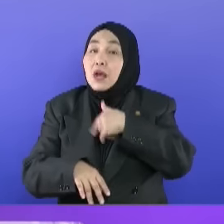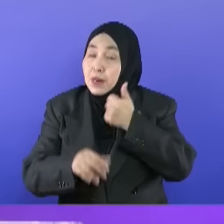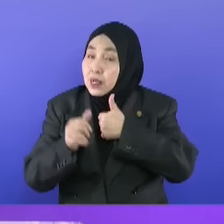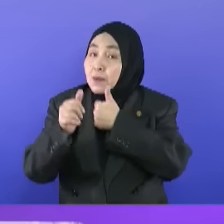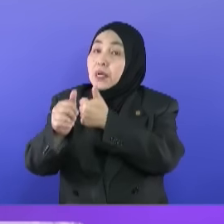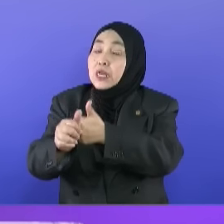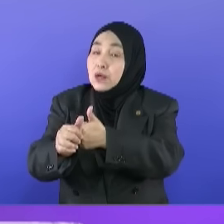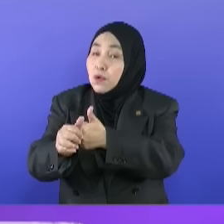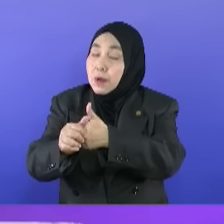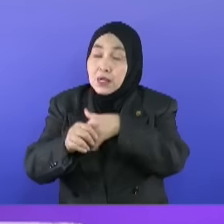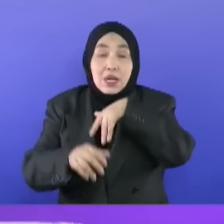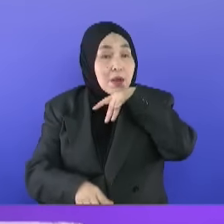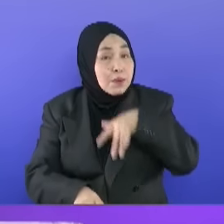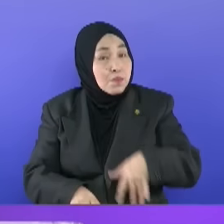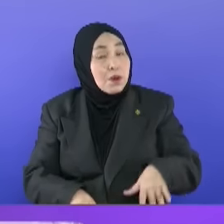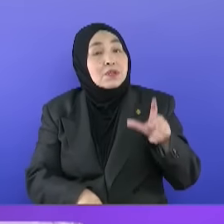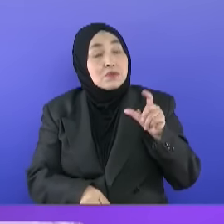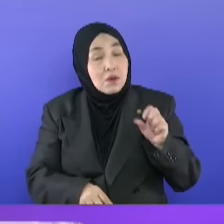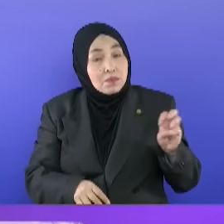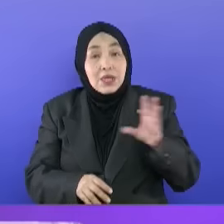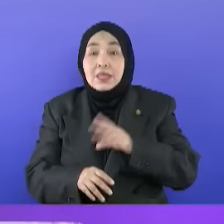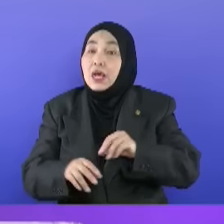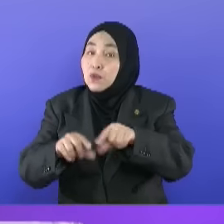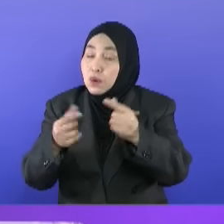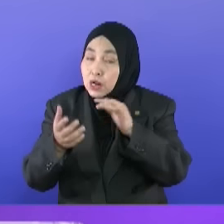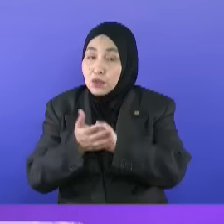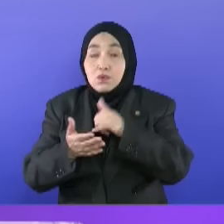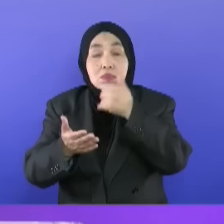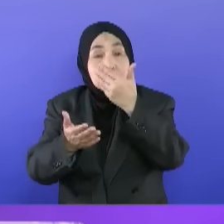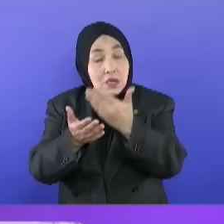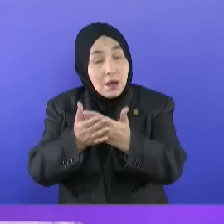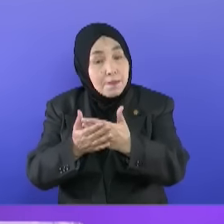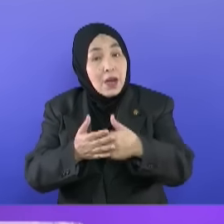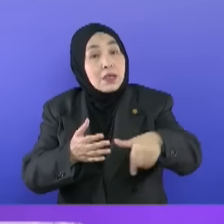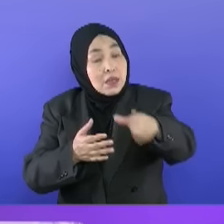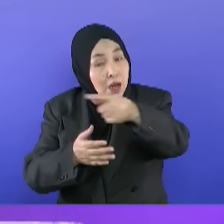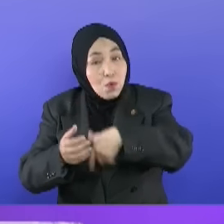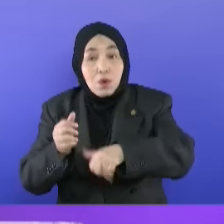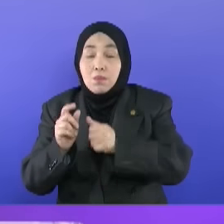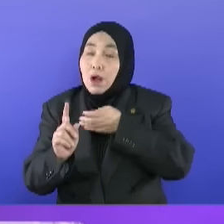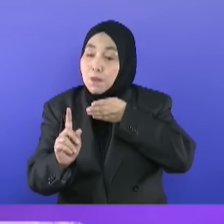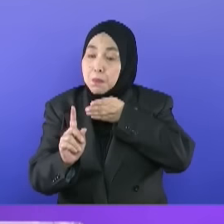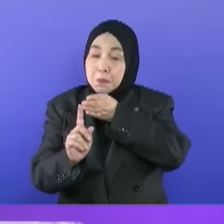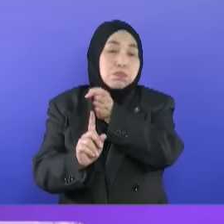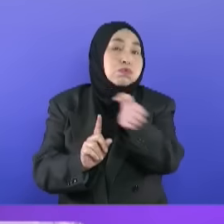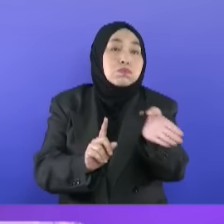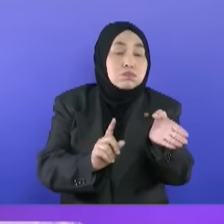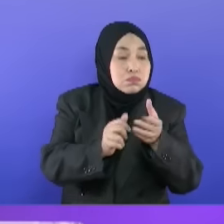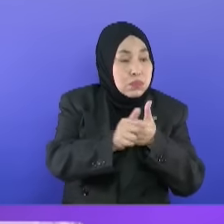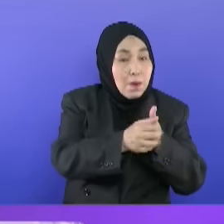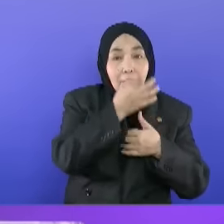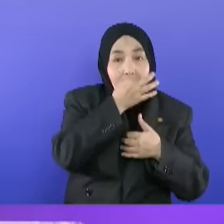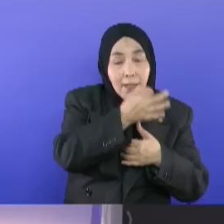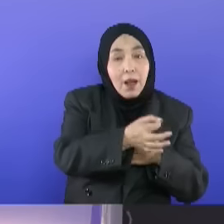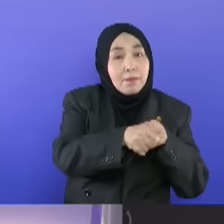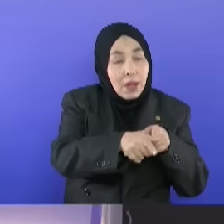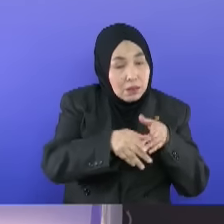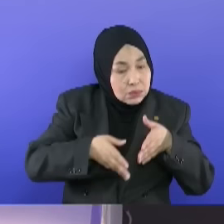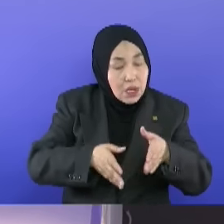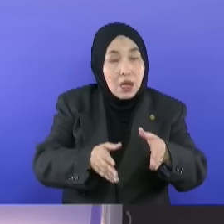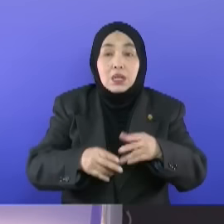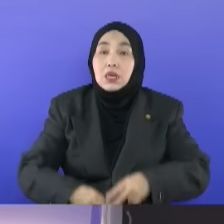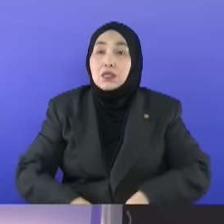mengikut kepada Nabi Muhammad dan juga al-Quran itu sampai kamu mengikut kepada jalan hidup mereka. Ya, millah itu jalan hidup